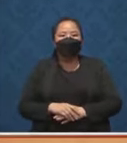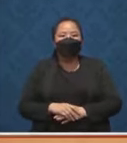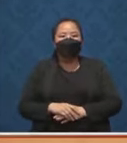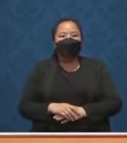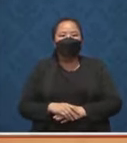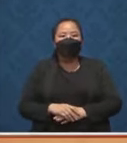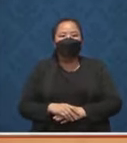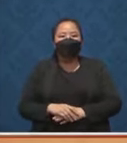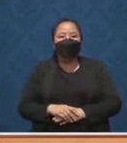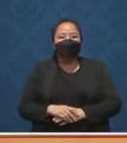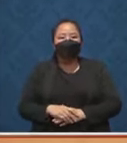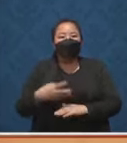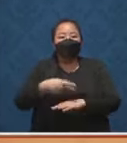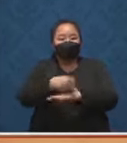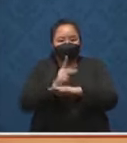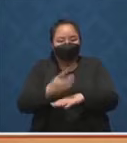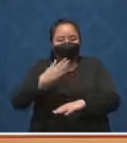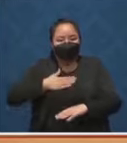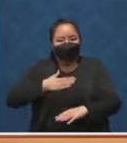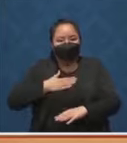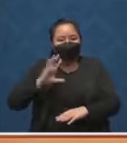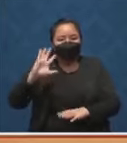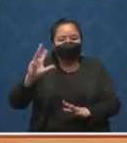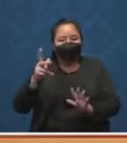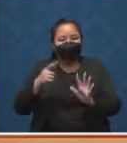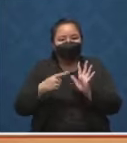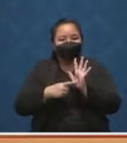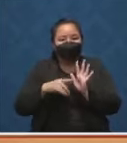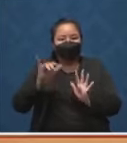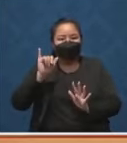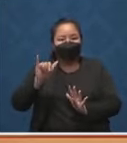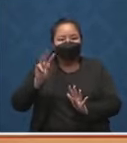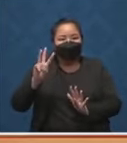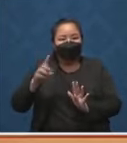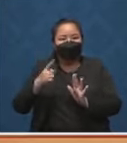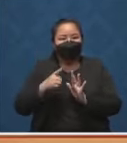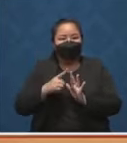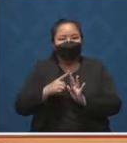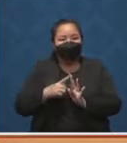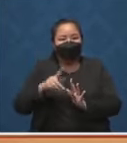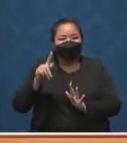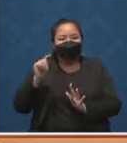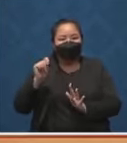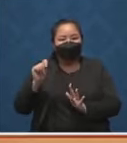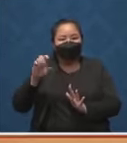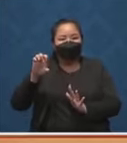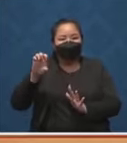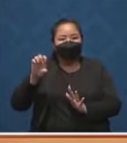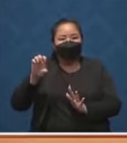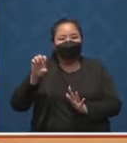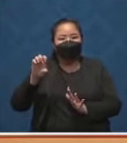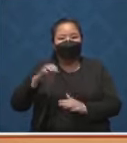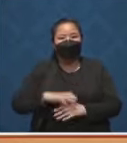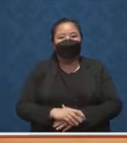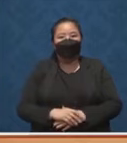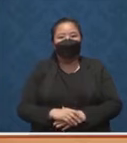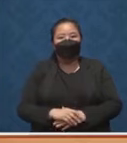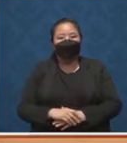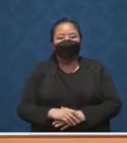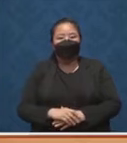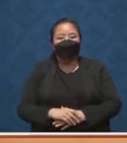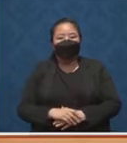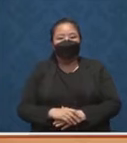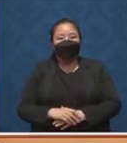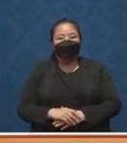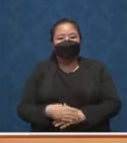ครับเรียนท่านประธานครับผมชัยวุฒิธนาคมานุสรรัฐมนตรีว่าการกระทรวงดิจิทัลเพื่อเศรษฐกิจและสังคมนะครับก็เรียน